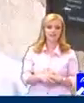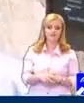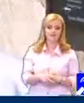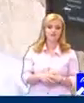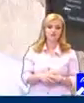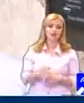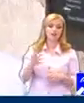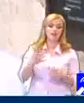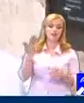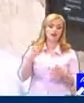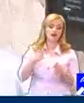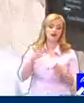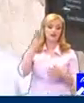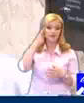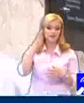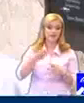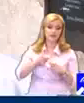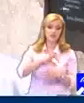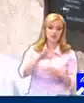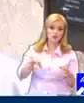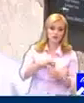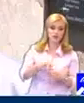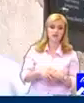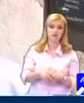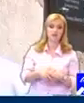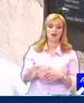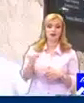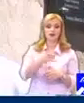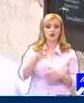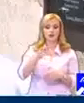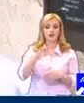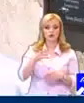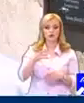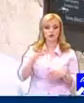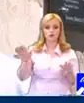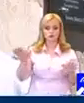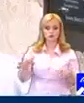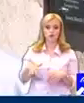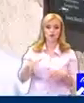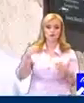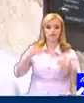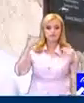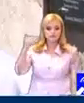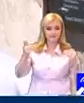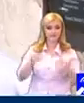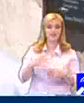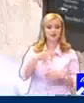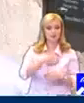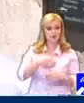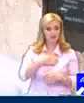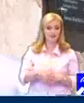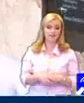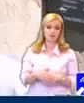acestui proiect, raionul a beneficiat de elaborarea planului de amenajare a teritoriului, un document foarte important care